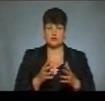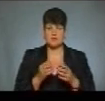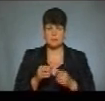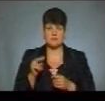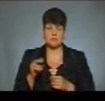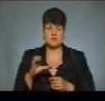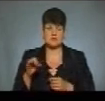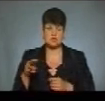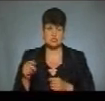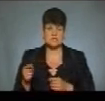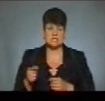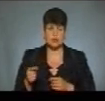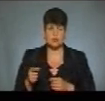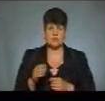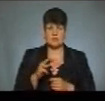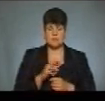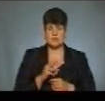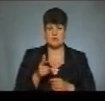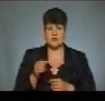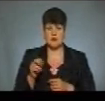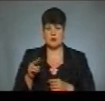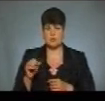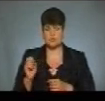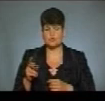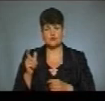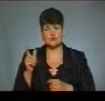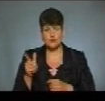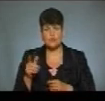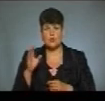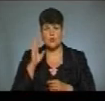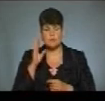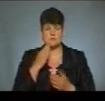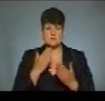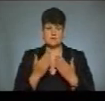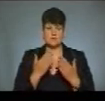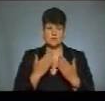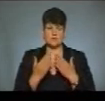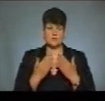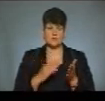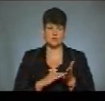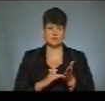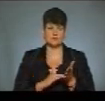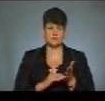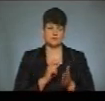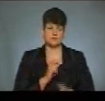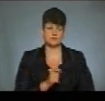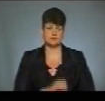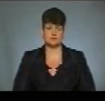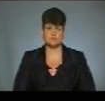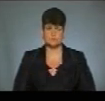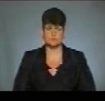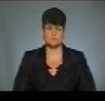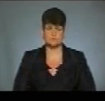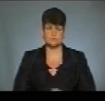Павло Семчишин з Тернополя та Микола Гальтюк з Чорткова. З хлопцями поспілкувалися наші кореспонденти.